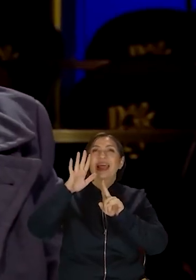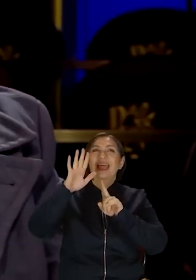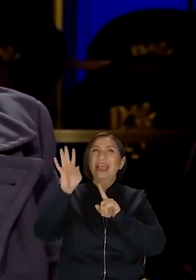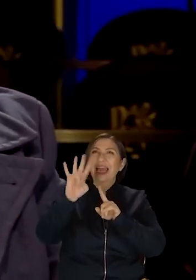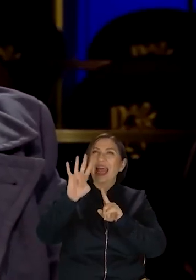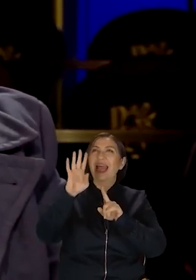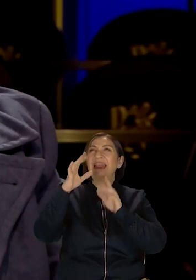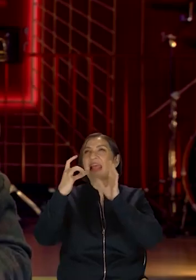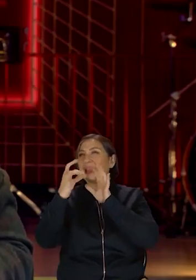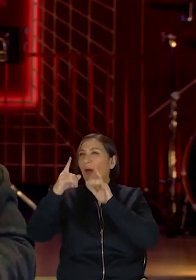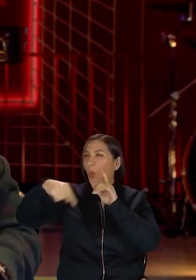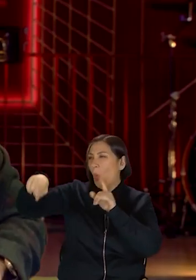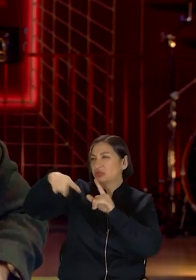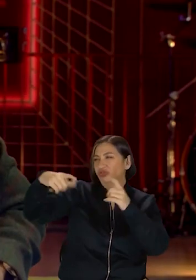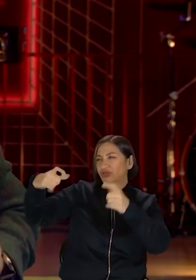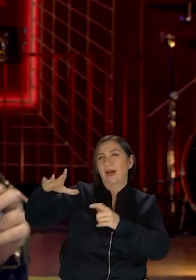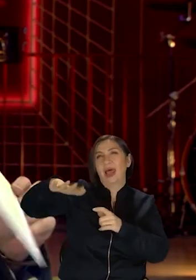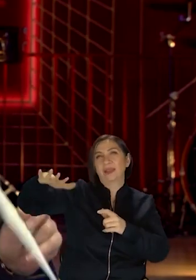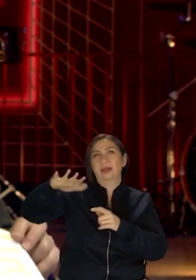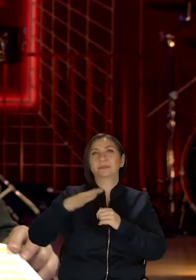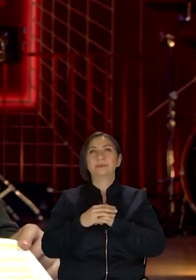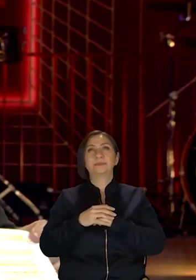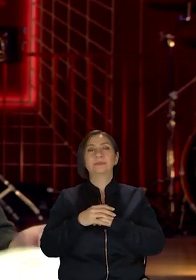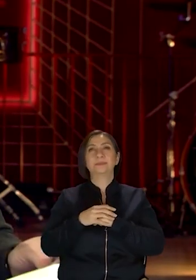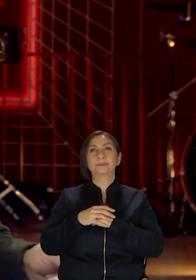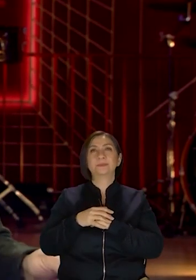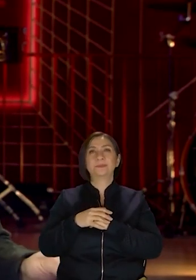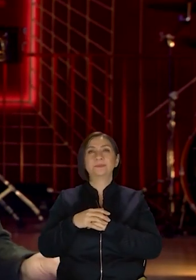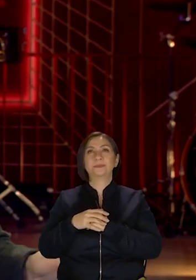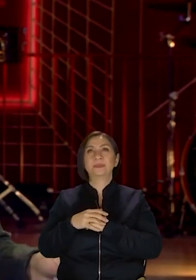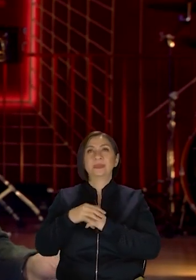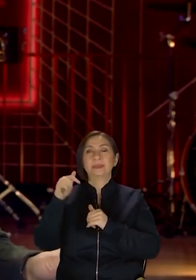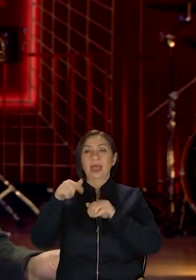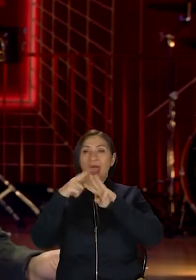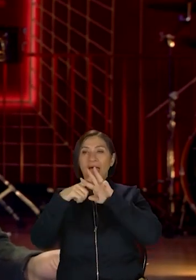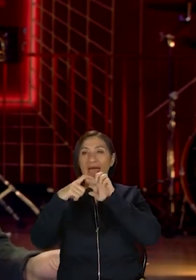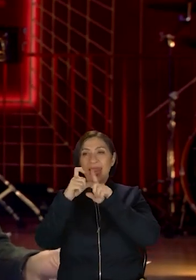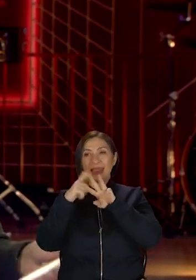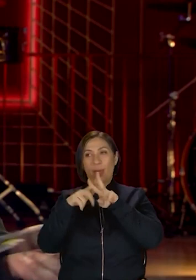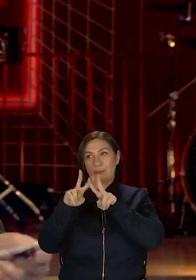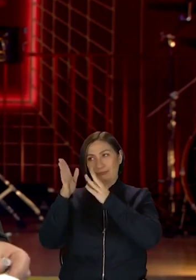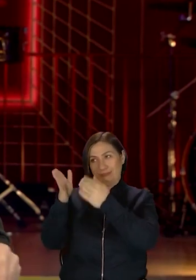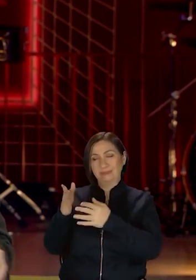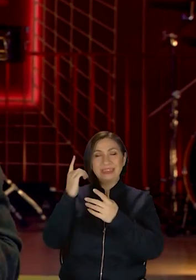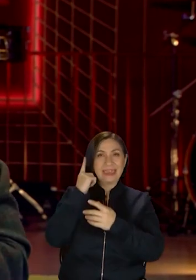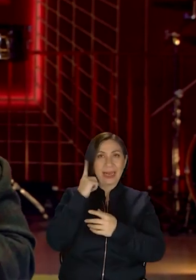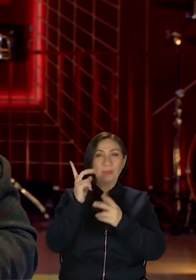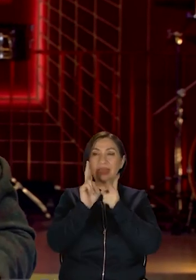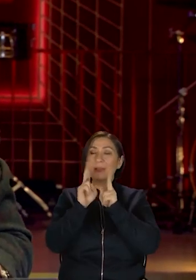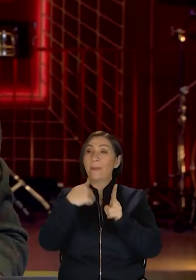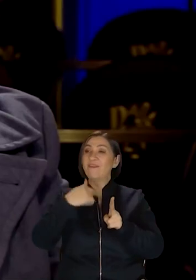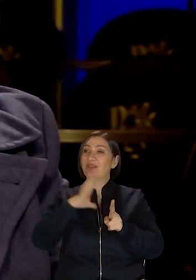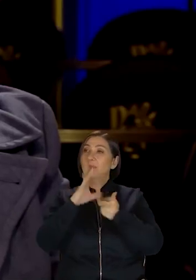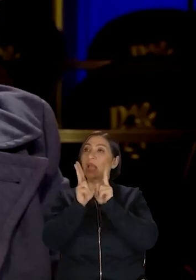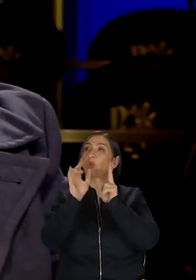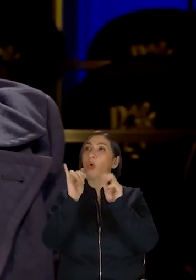söyleyebilirim. Harikuladeydi. Peki, şimdi biraz yine Erdem'den dinleyelim. Oyunun, Ben Varım